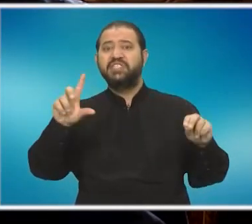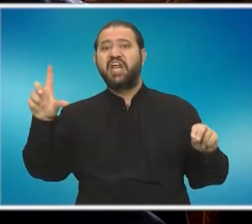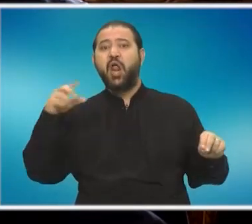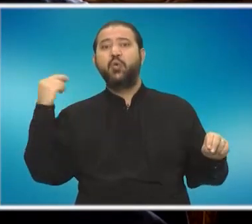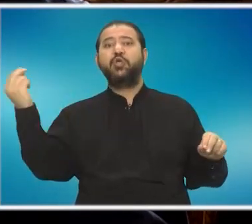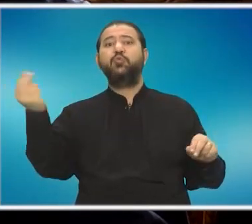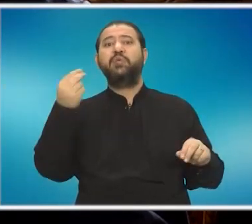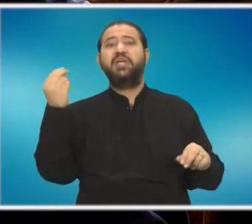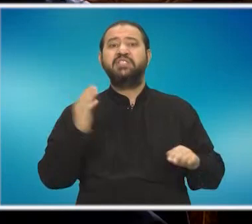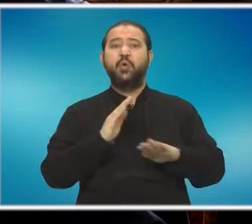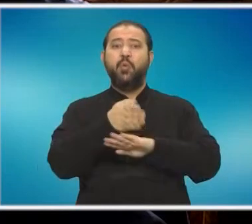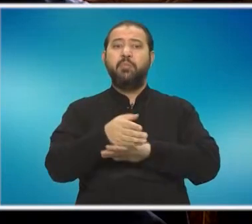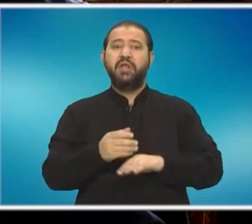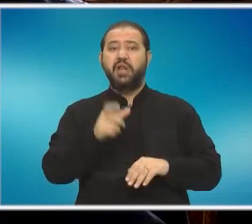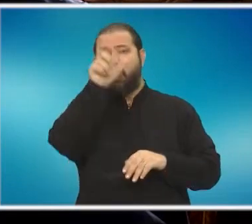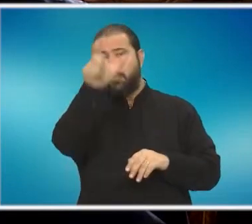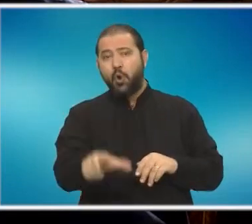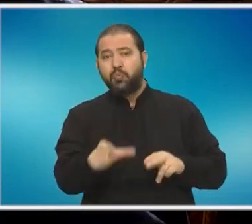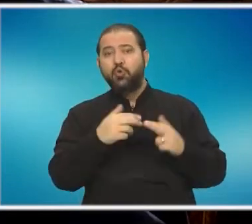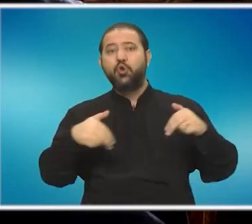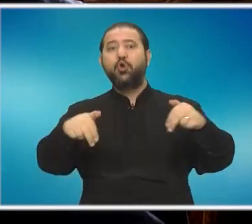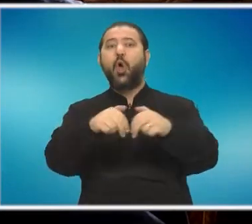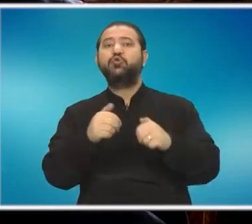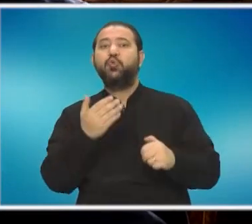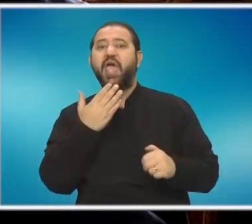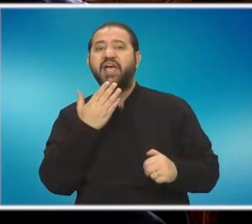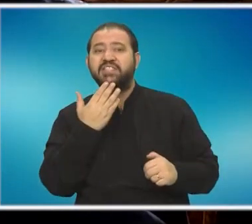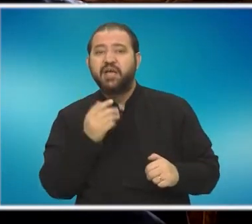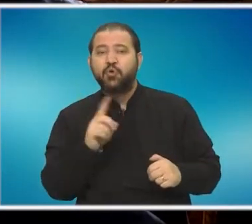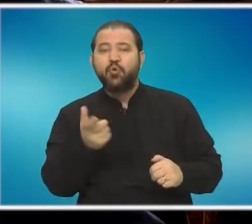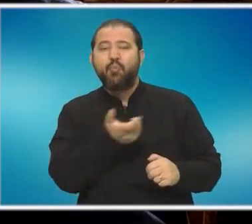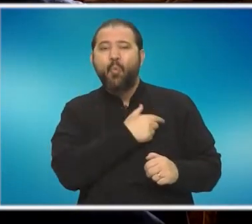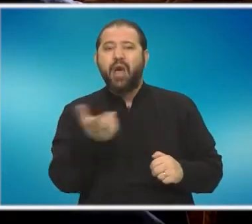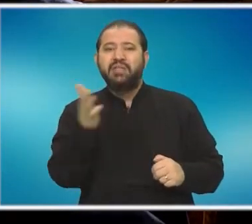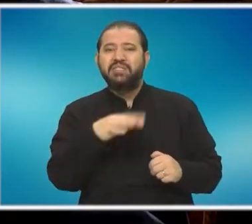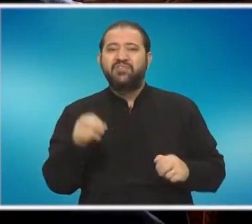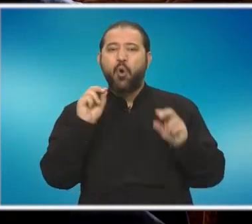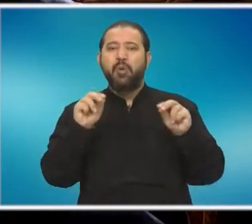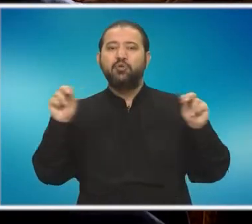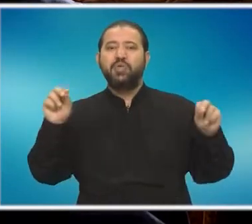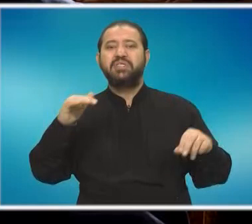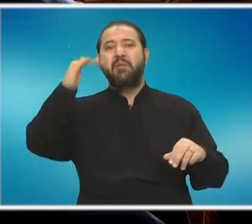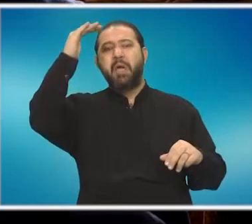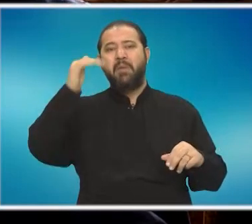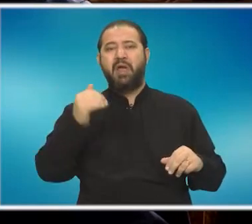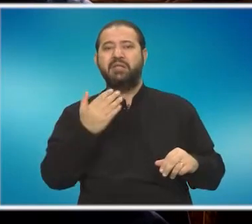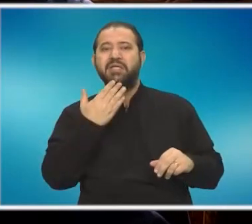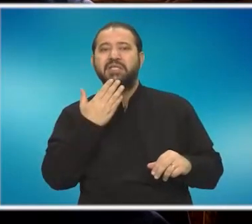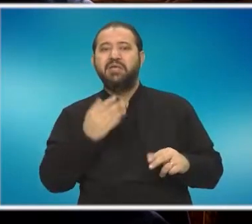Dumnezeu prin propriul nostru exemplu. Nu poate să fie o mărturisire mai mare ca asta.